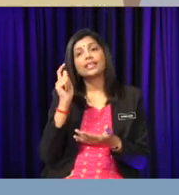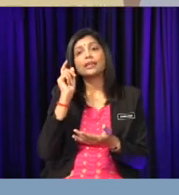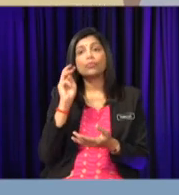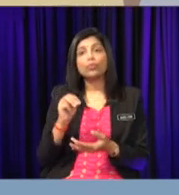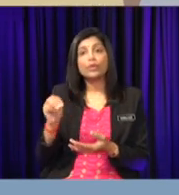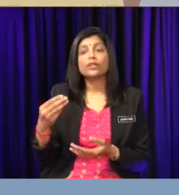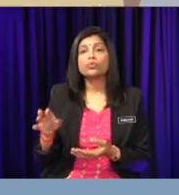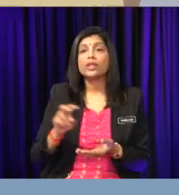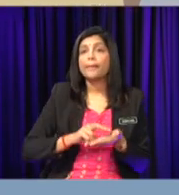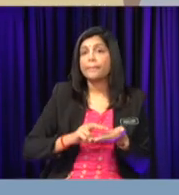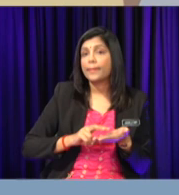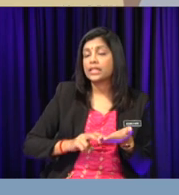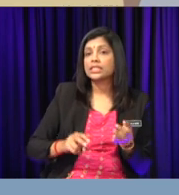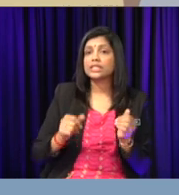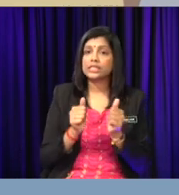kuat